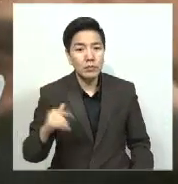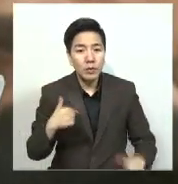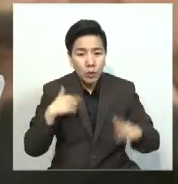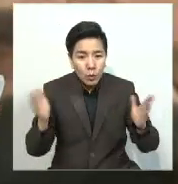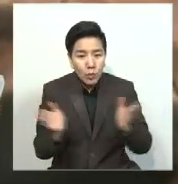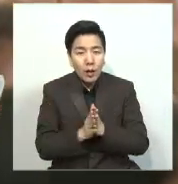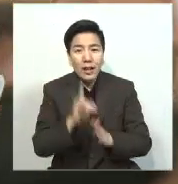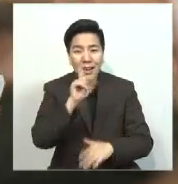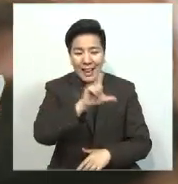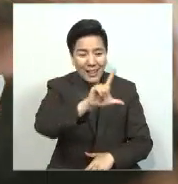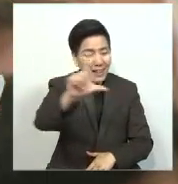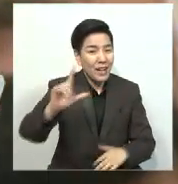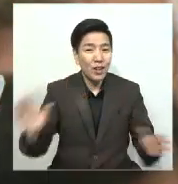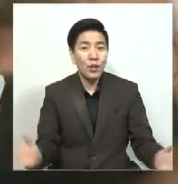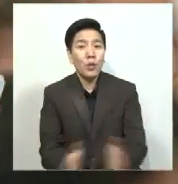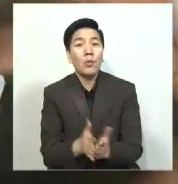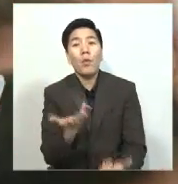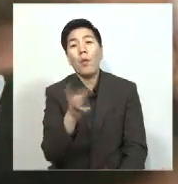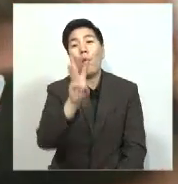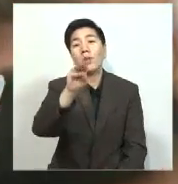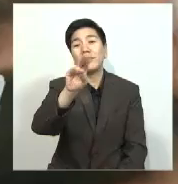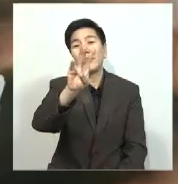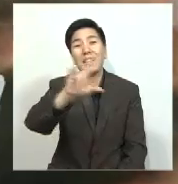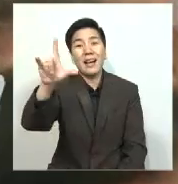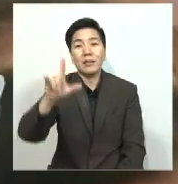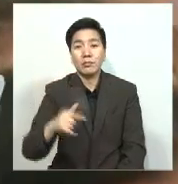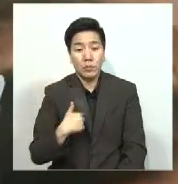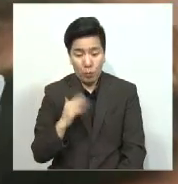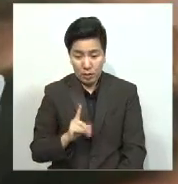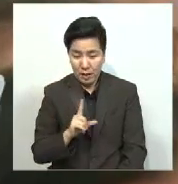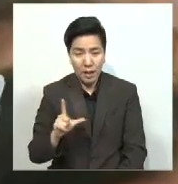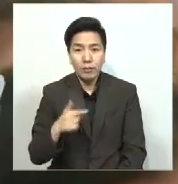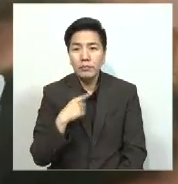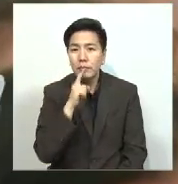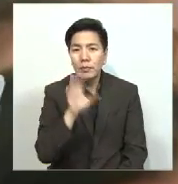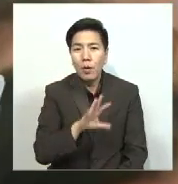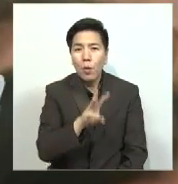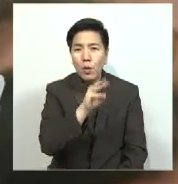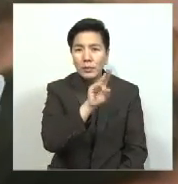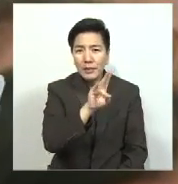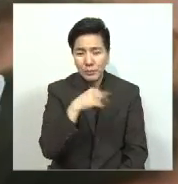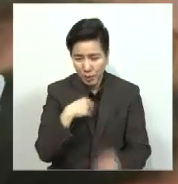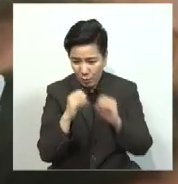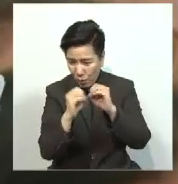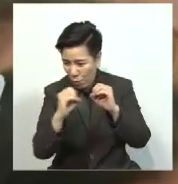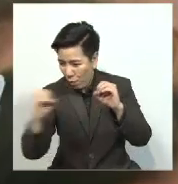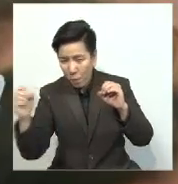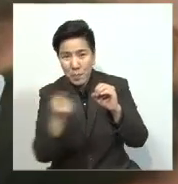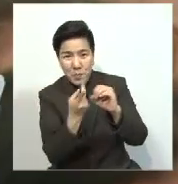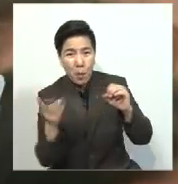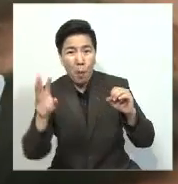64ล้านแจกคนละล้านทั้งหมดใช้เงินแค่67ล้านทุกคนมีเงินคนละล้านผมถามไอ้67มีศูนย์อีก6ตัวใช่ไห